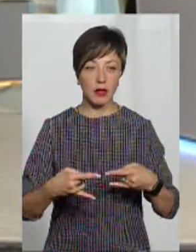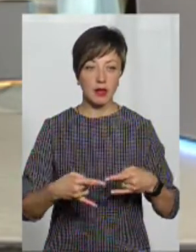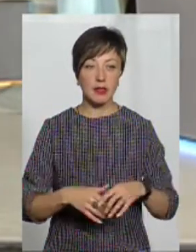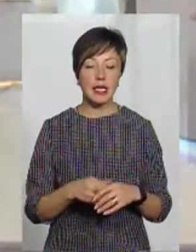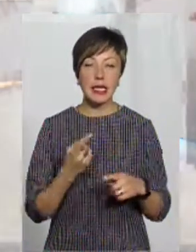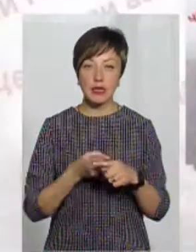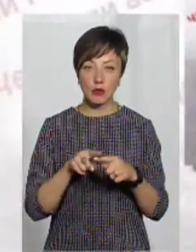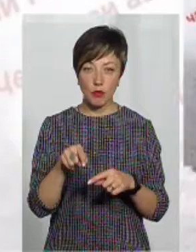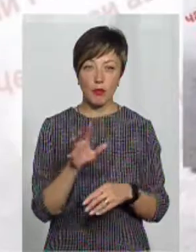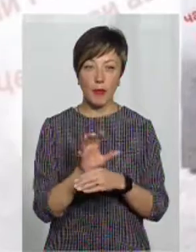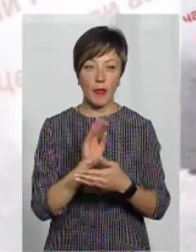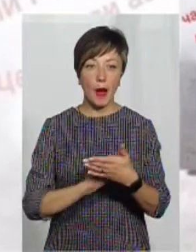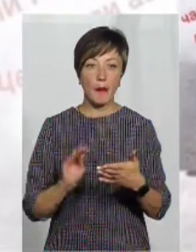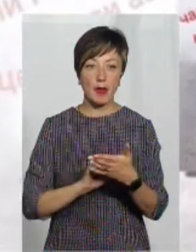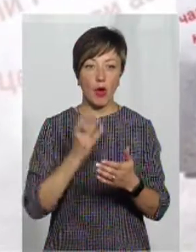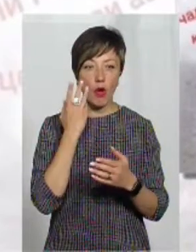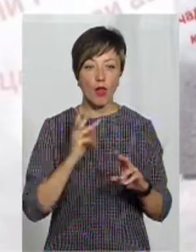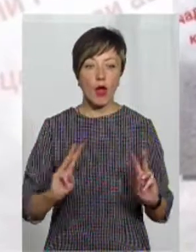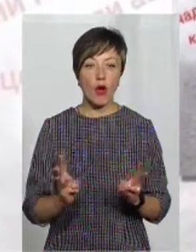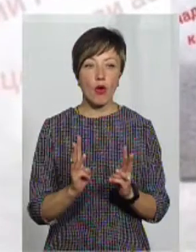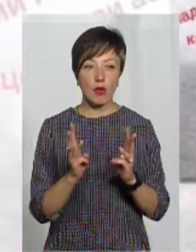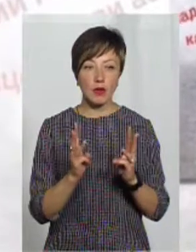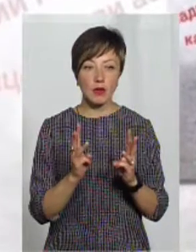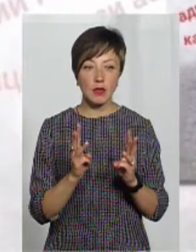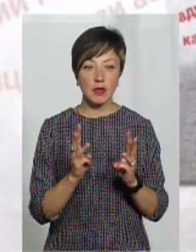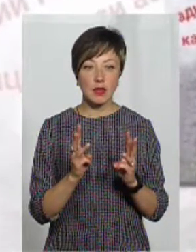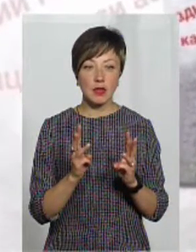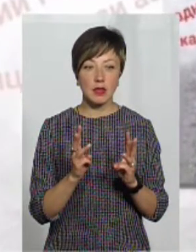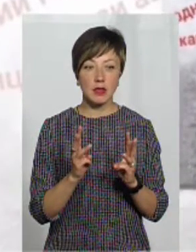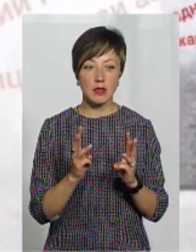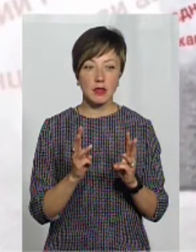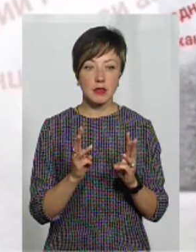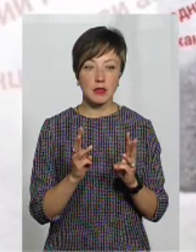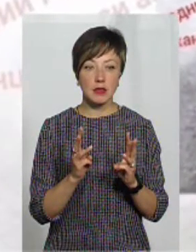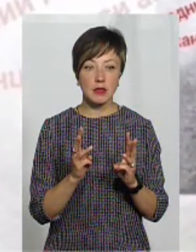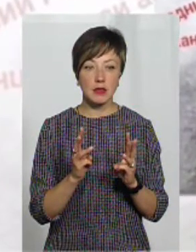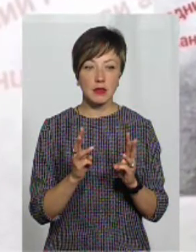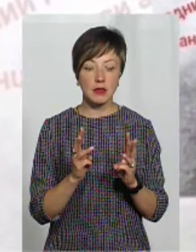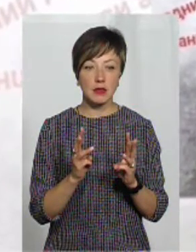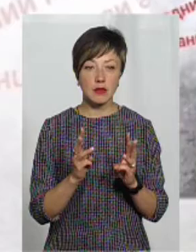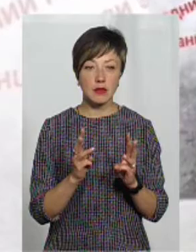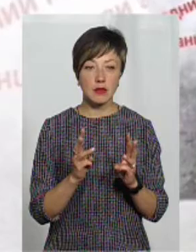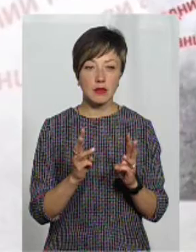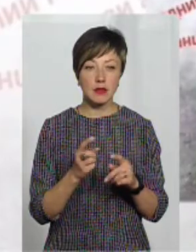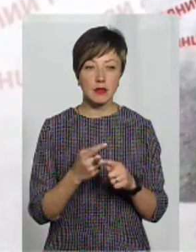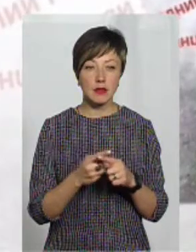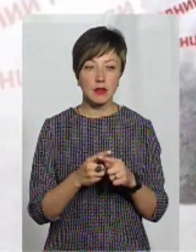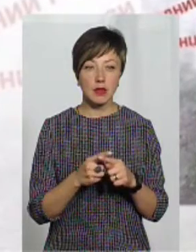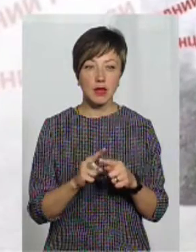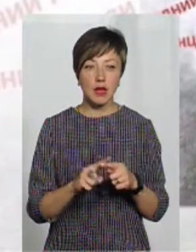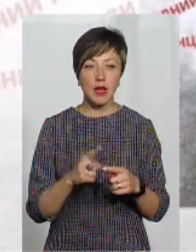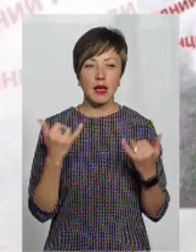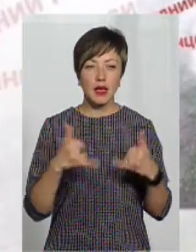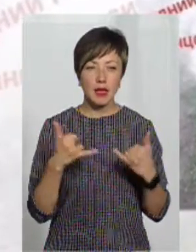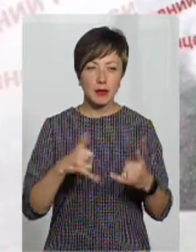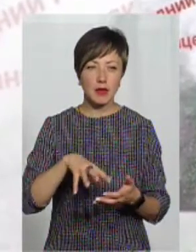екрані, і на цій картинці написано, що коли горить листя, то при горінні виділяються діоксини, бензопірен, важкі